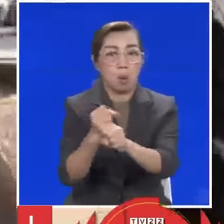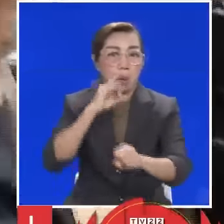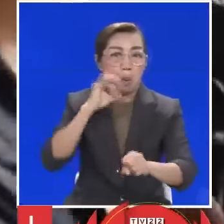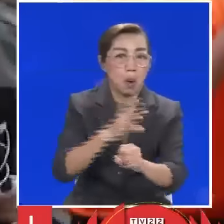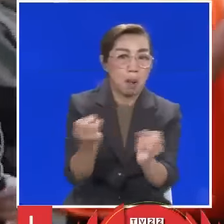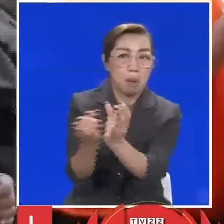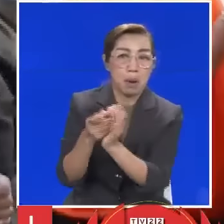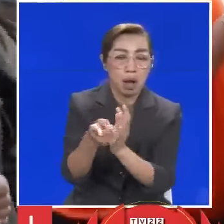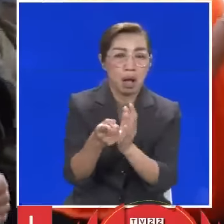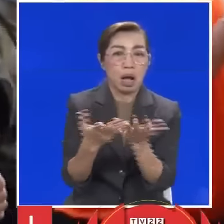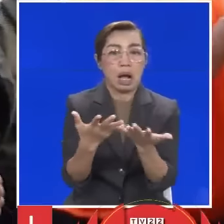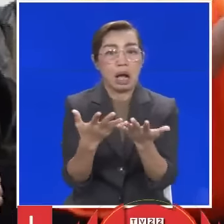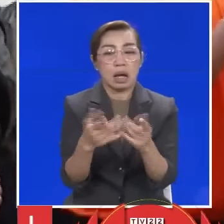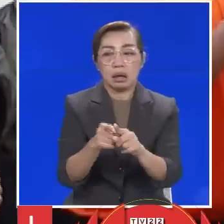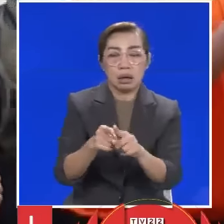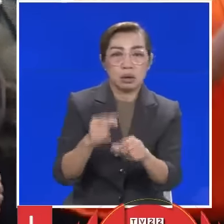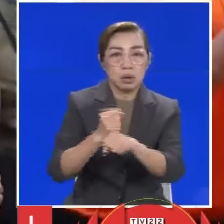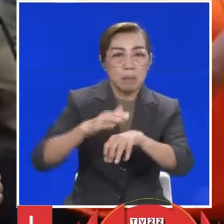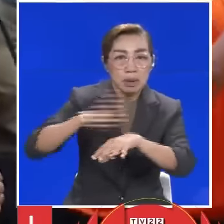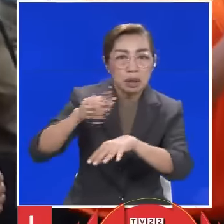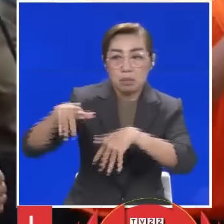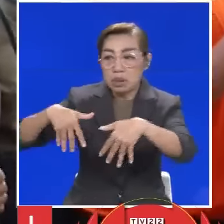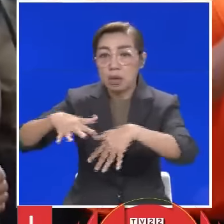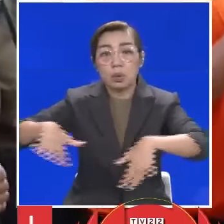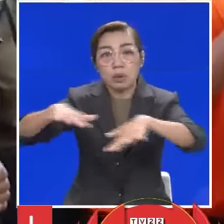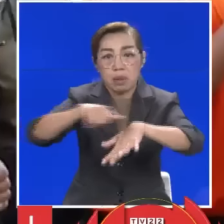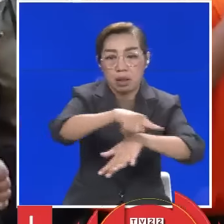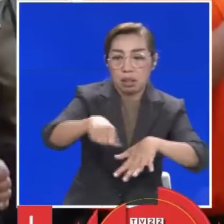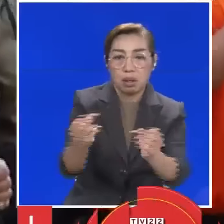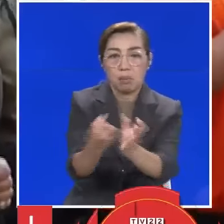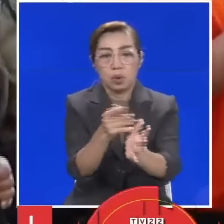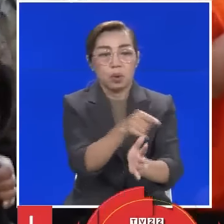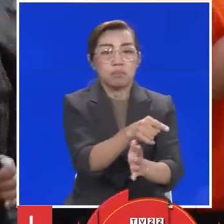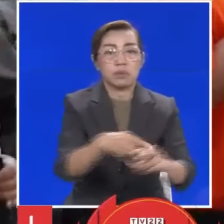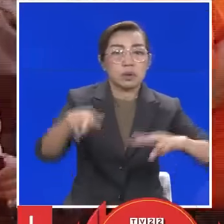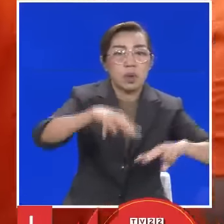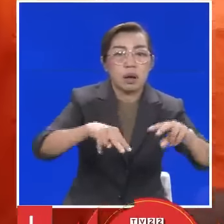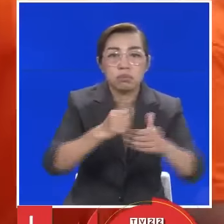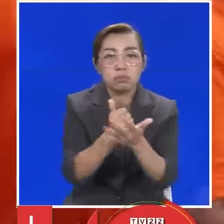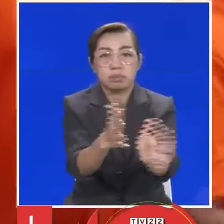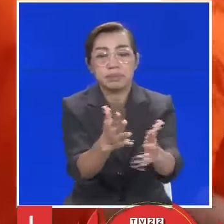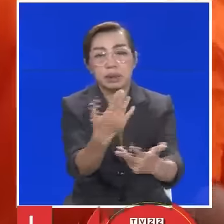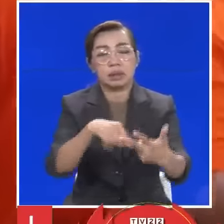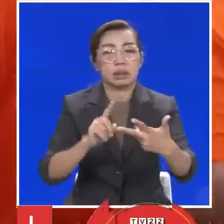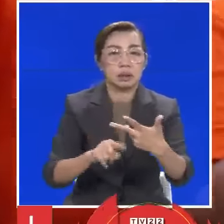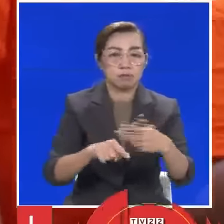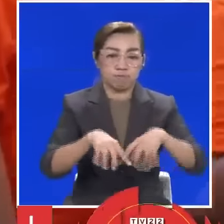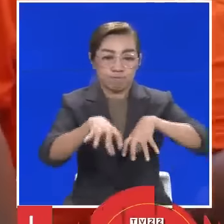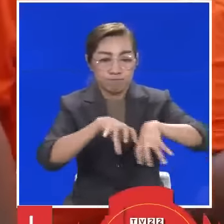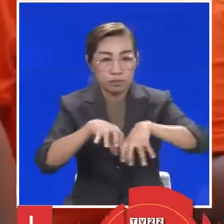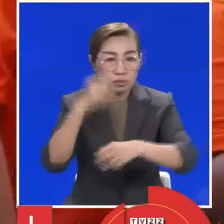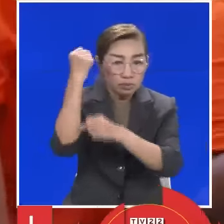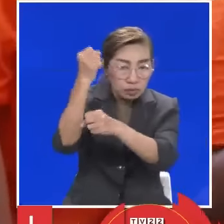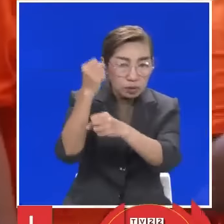สาธารณะไม่ให้เกิดการขัดขวางเกินสมควรต่อประชาชนที่จะใช้ที่สาธารณะร่วมกันเป็นผู้จัดการชุมนุมสาธารณะ